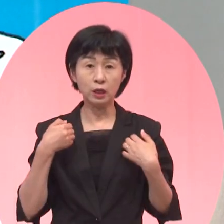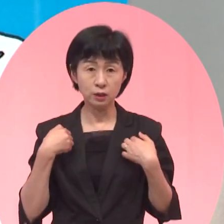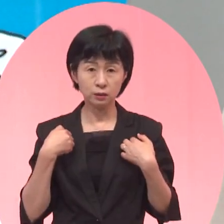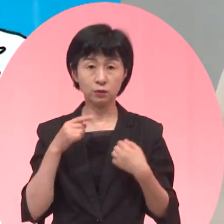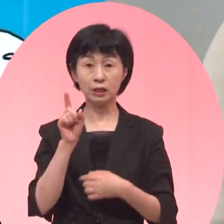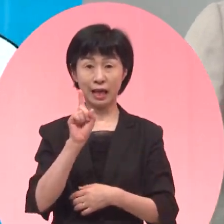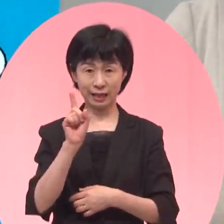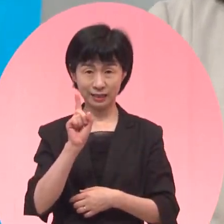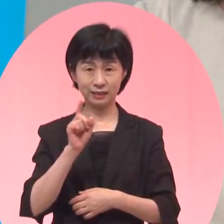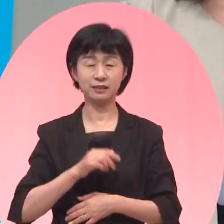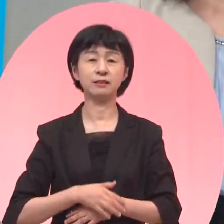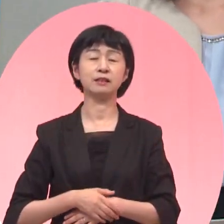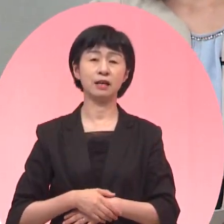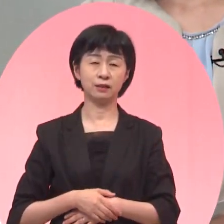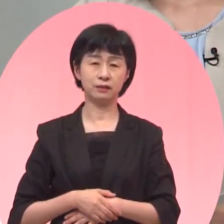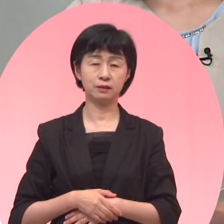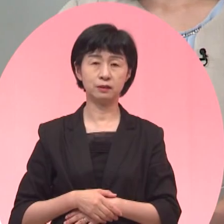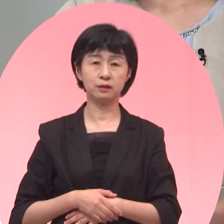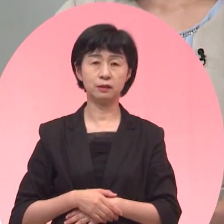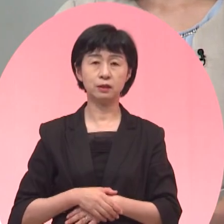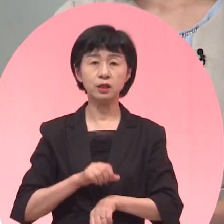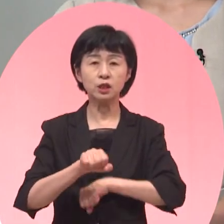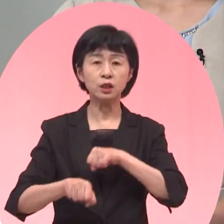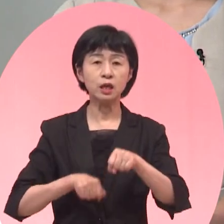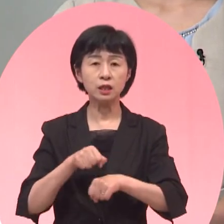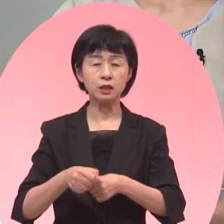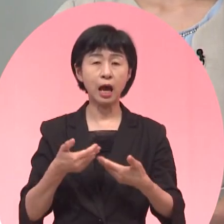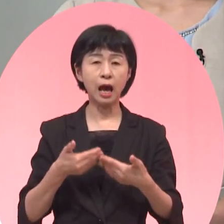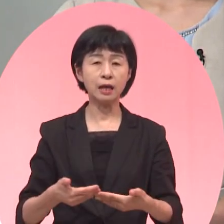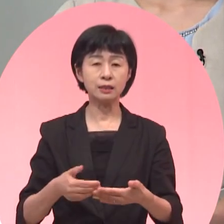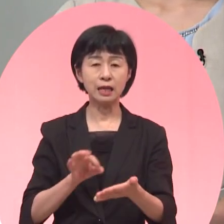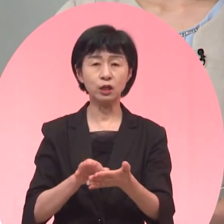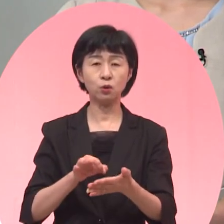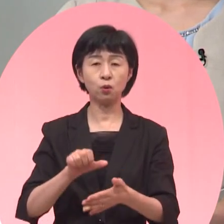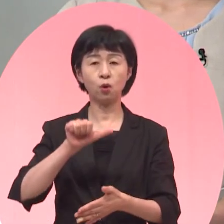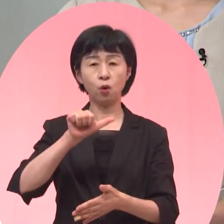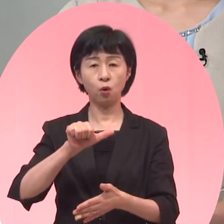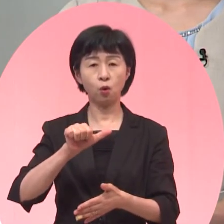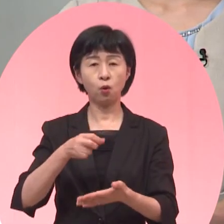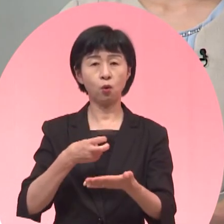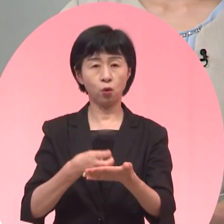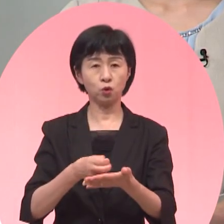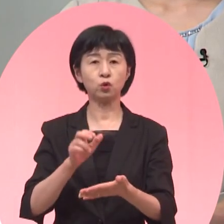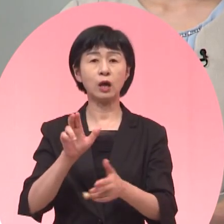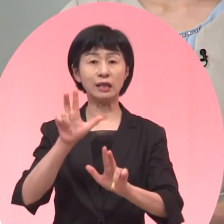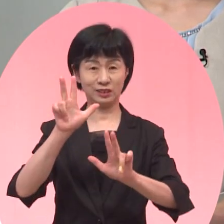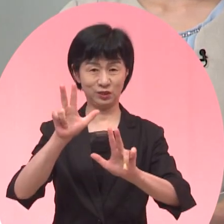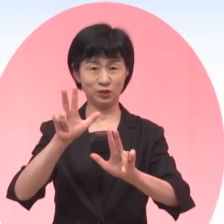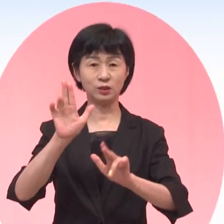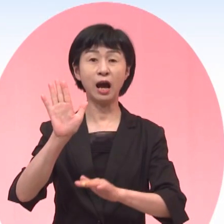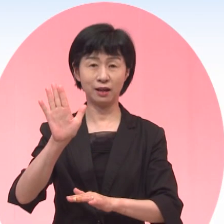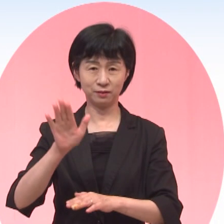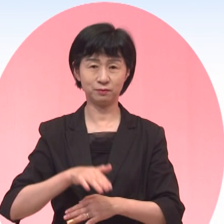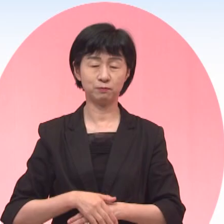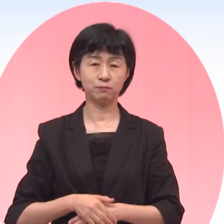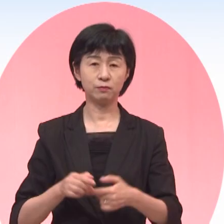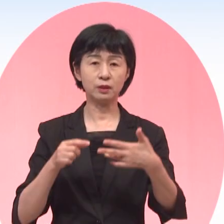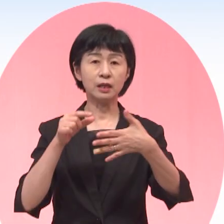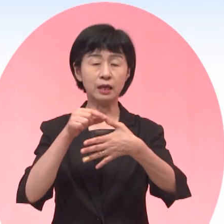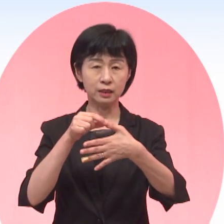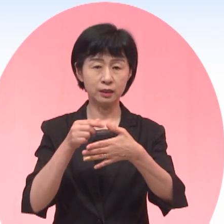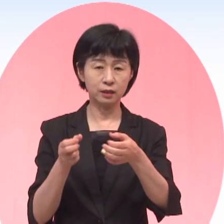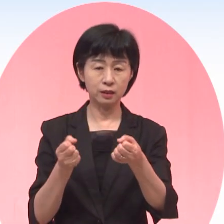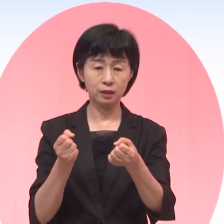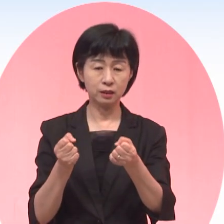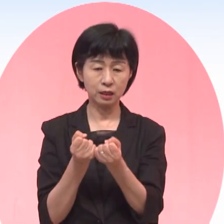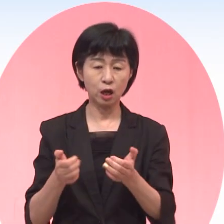べきことは何でしょうか？ はい、自転車安全利用5則というルールがあります。1. 車